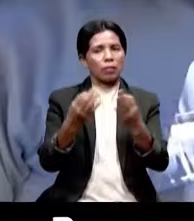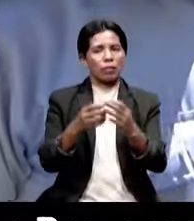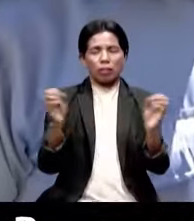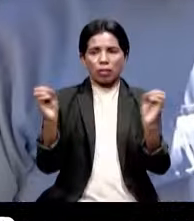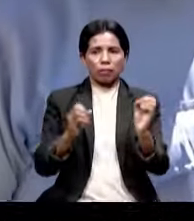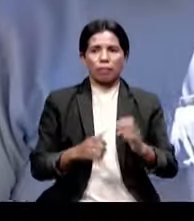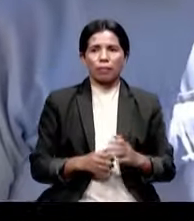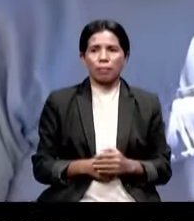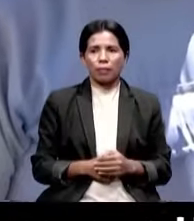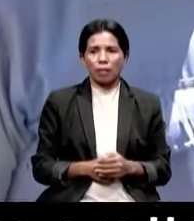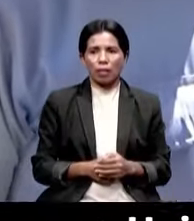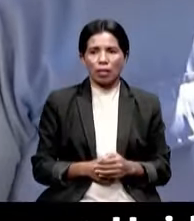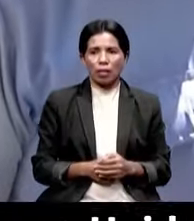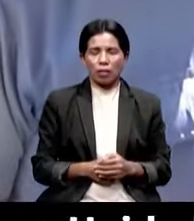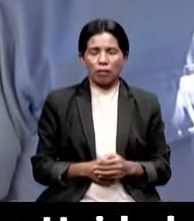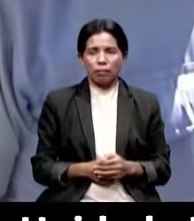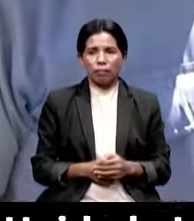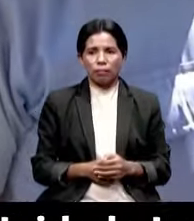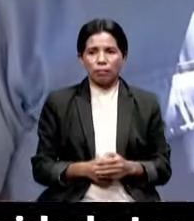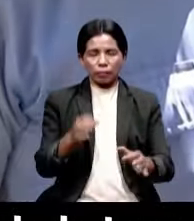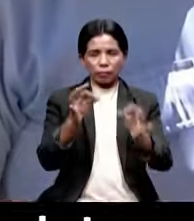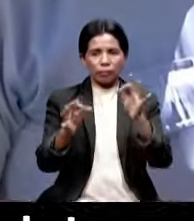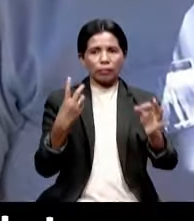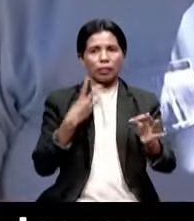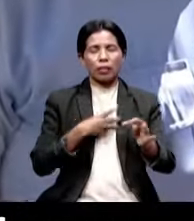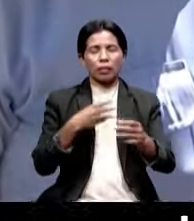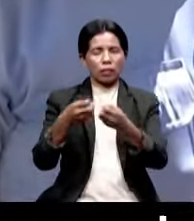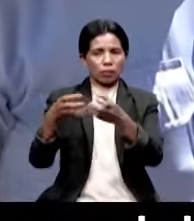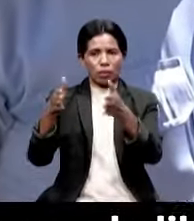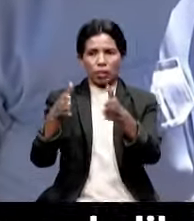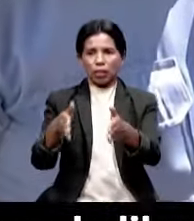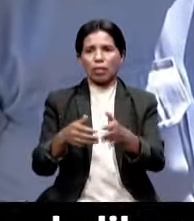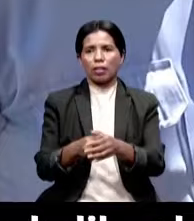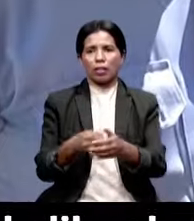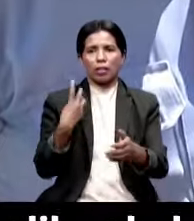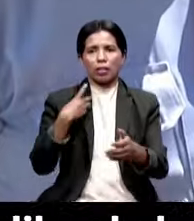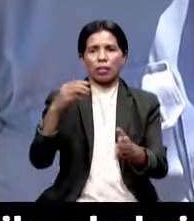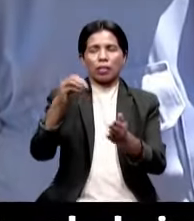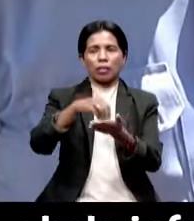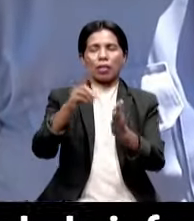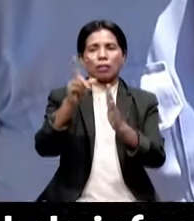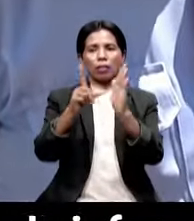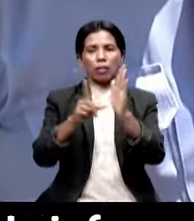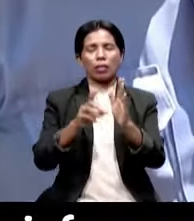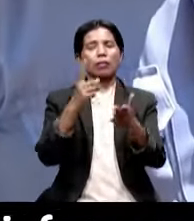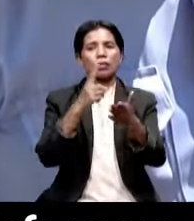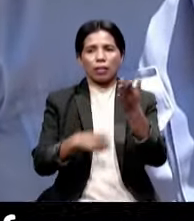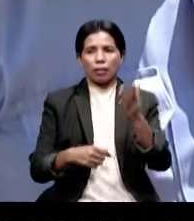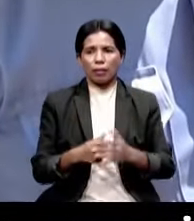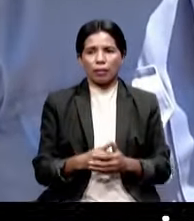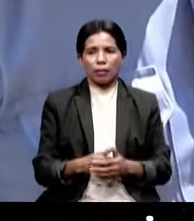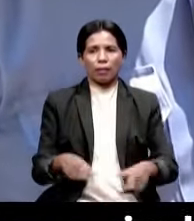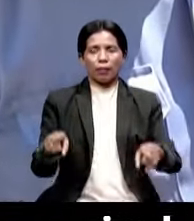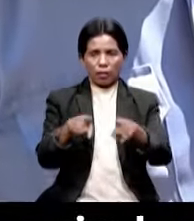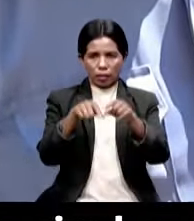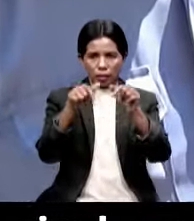carga algo lei nema, ita hoxe xa lei, ata ita batau lei nema xa ita. Ata, hane xa